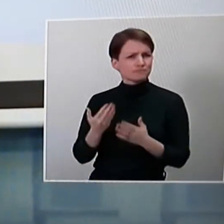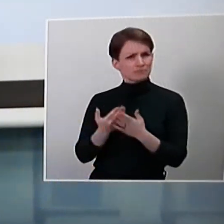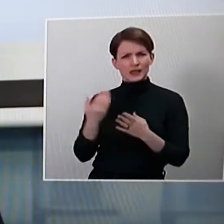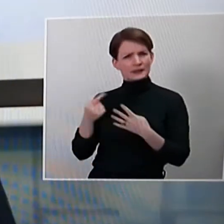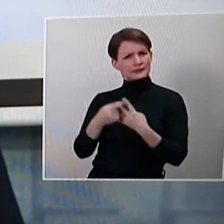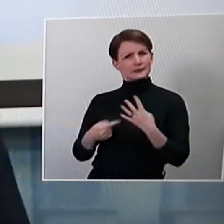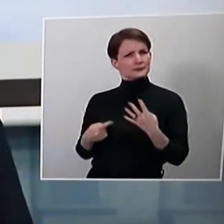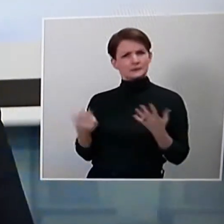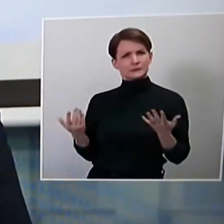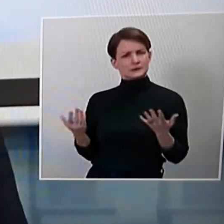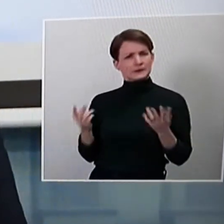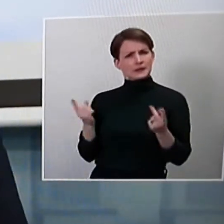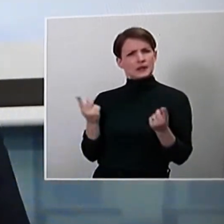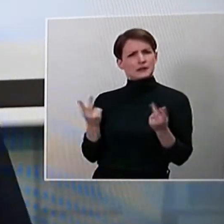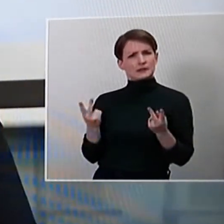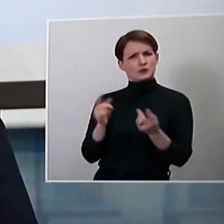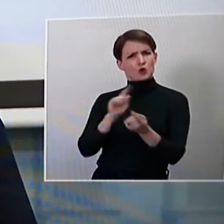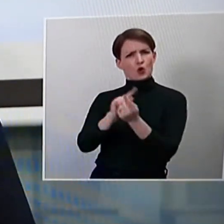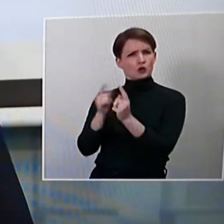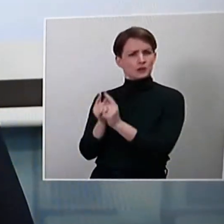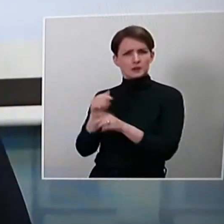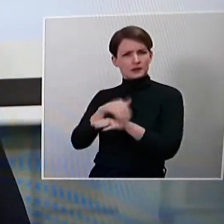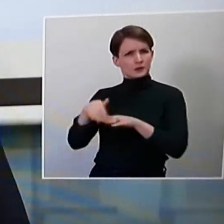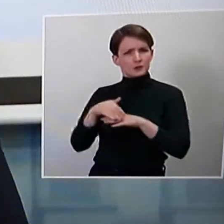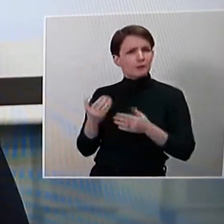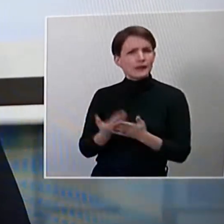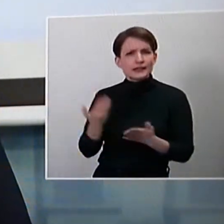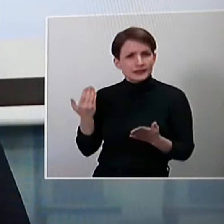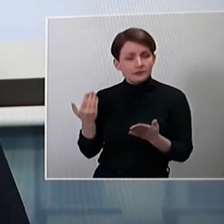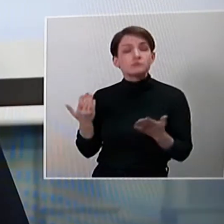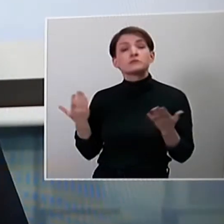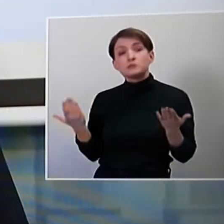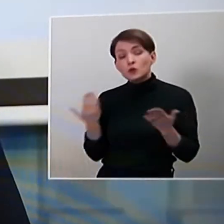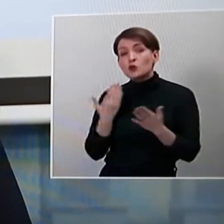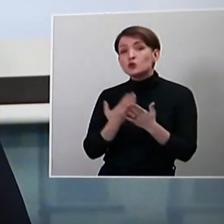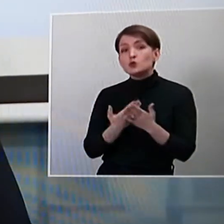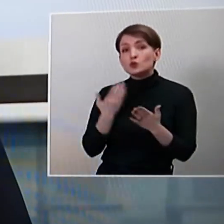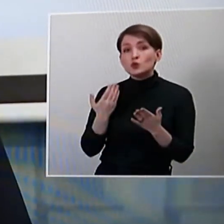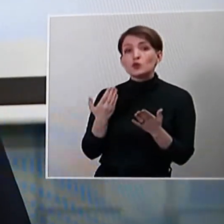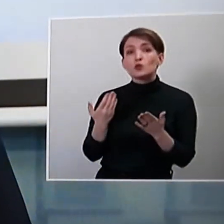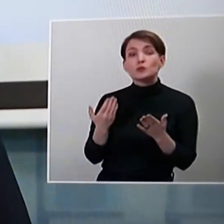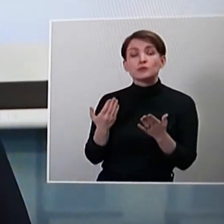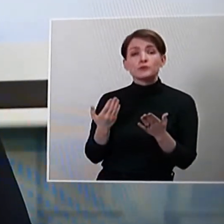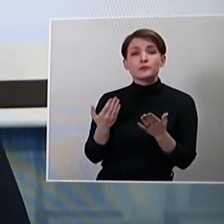näitä kohtaamisen rajoittamisia? Se johtuu oikeastaan siitä, että tämä on